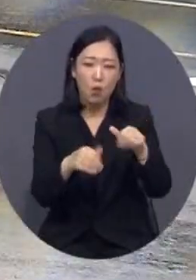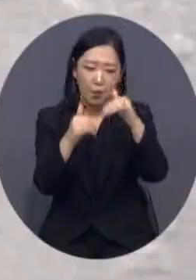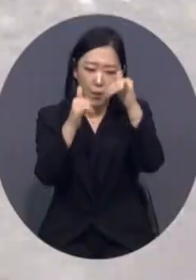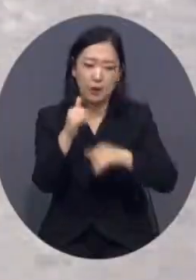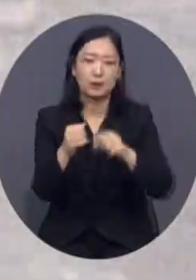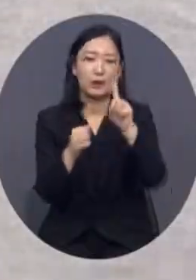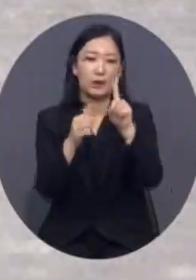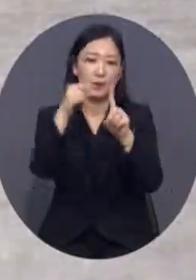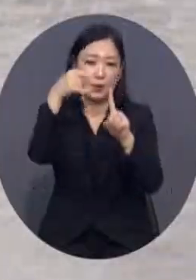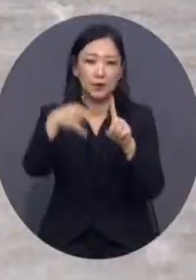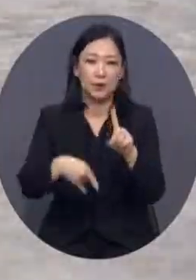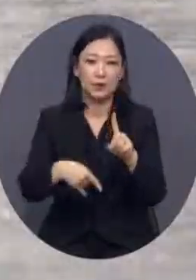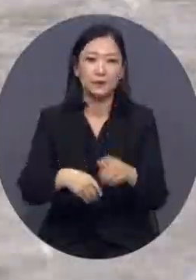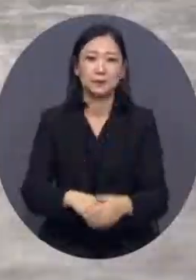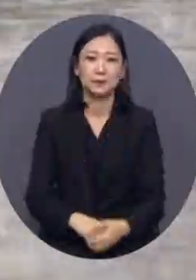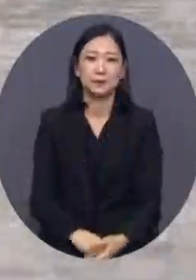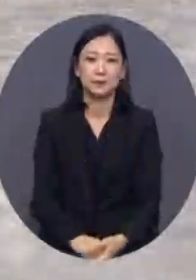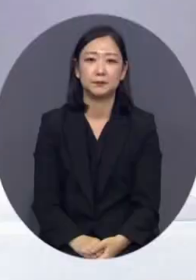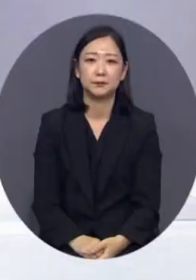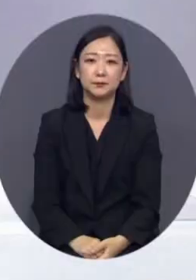역대 1위를 기록했습니다